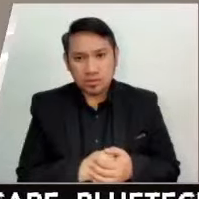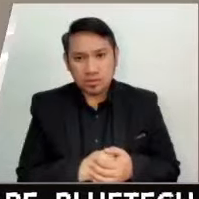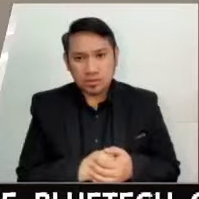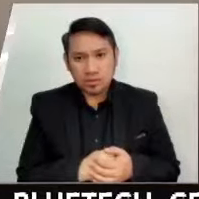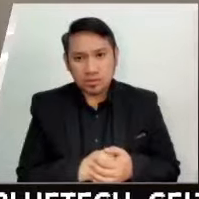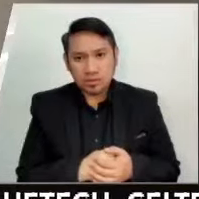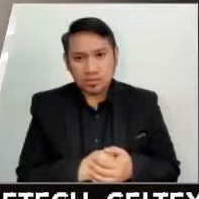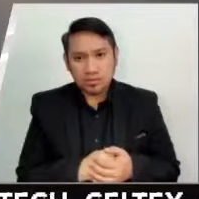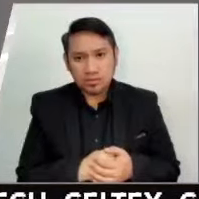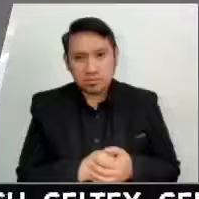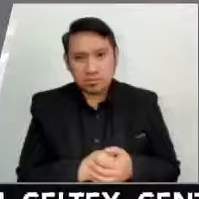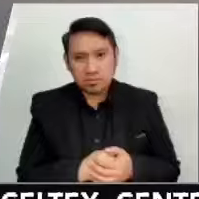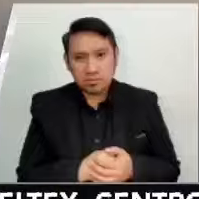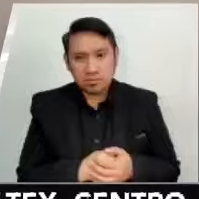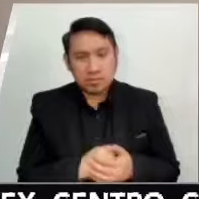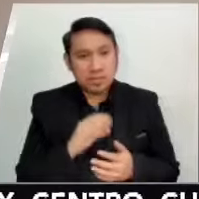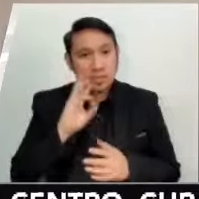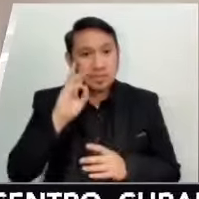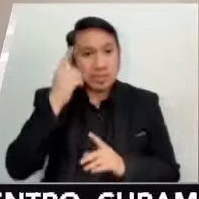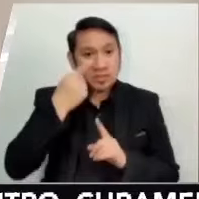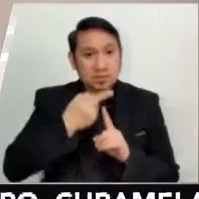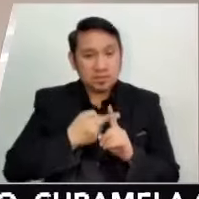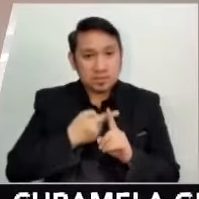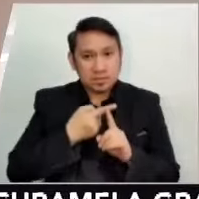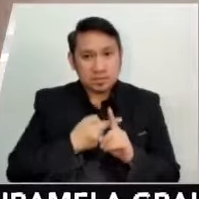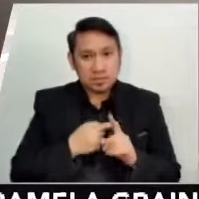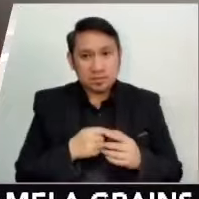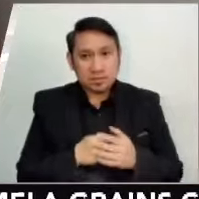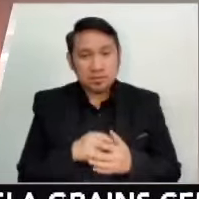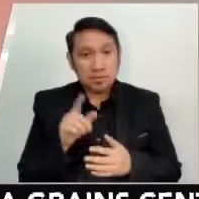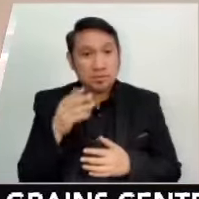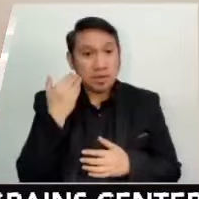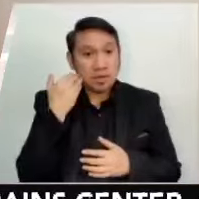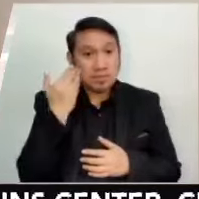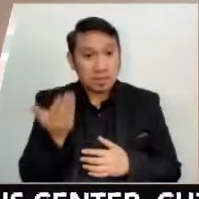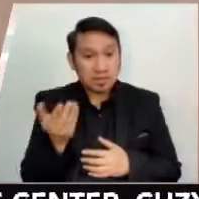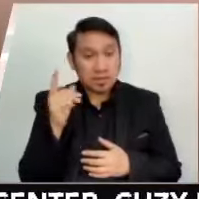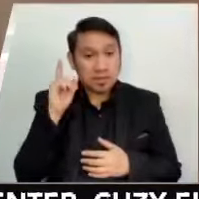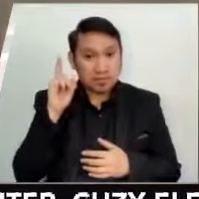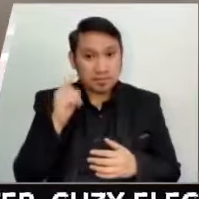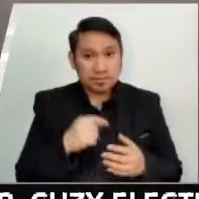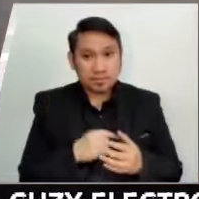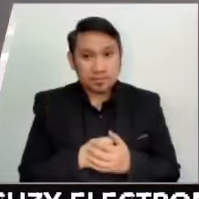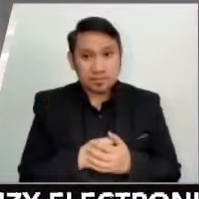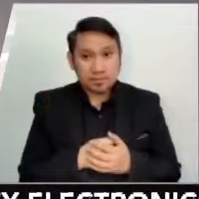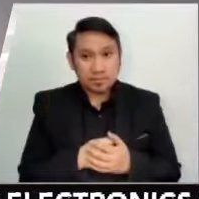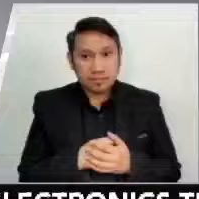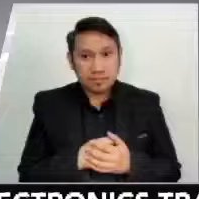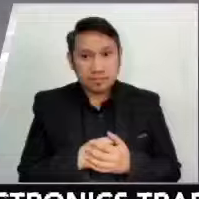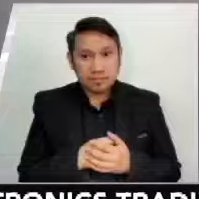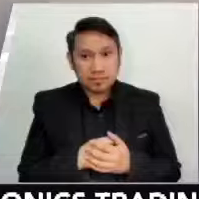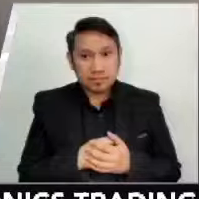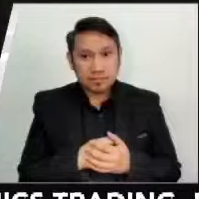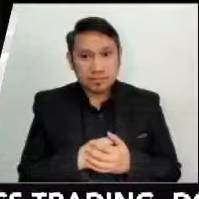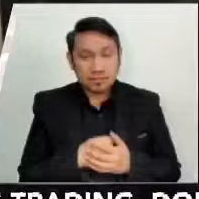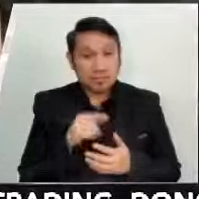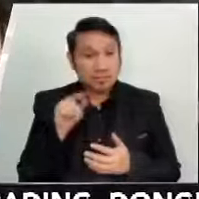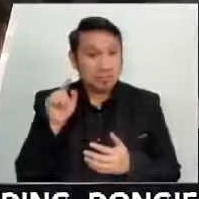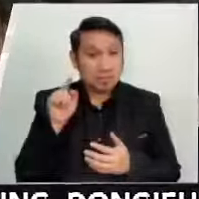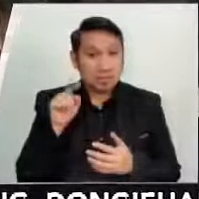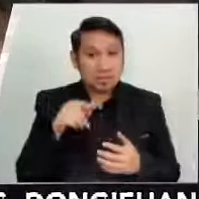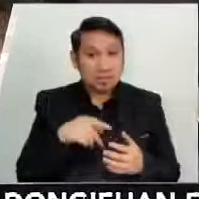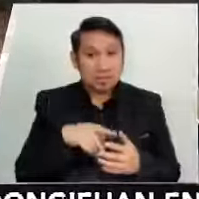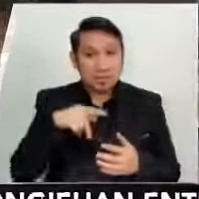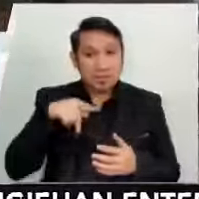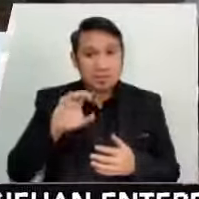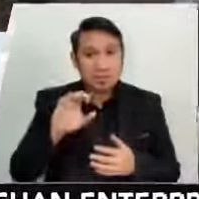Higit 6 na buwan matapos ang mapait na pagkasawi sa Water Search and Rescue o WASAR training ng Philippine Coast Guard, dumulog na